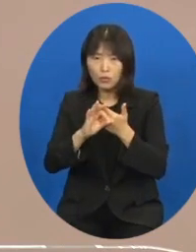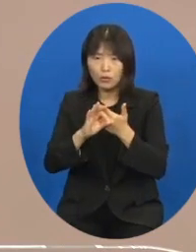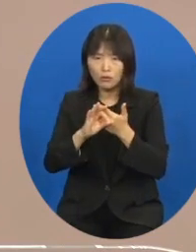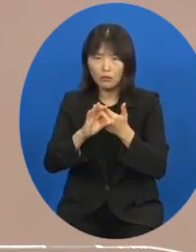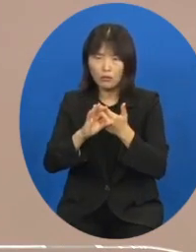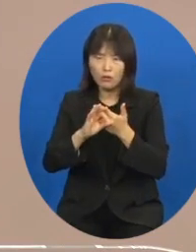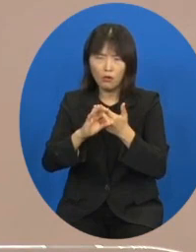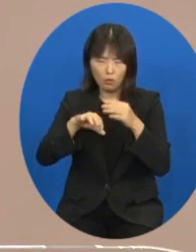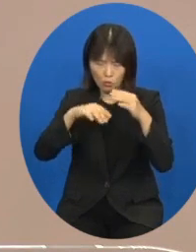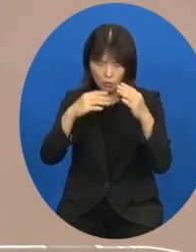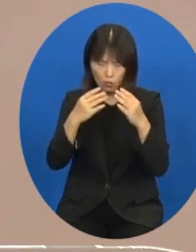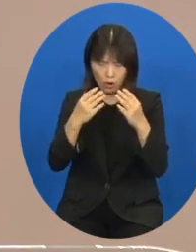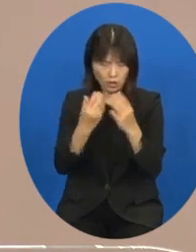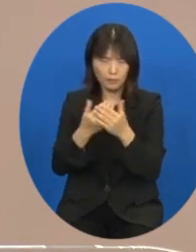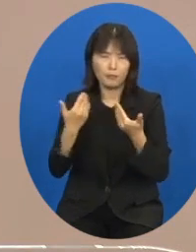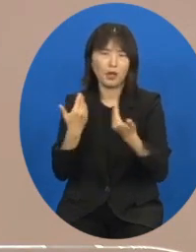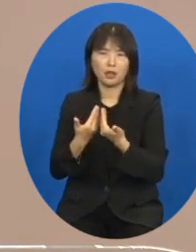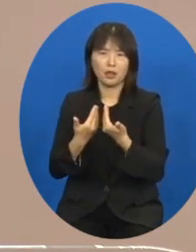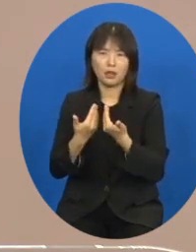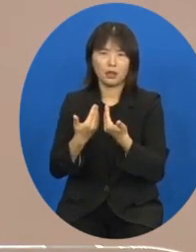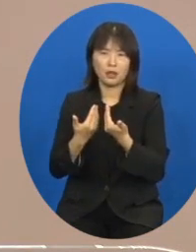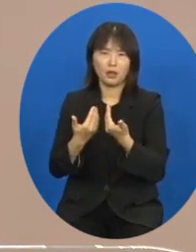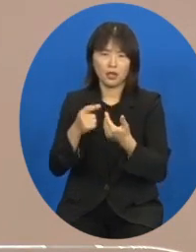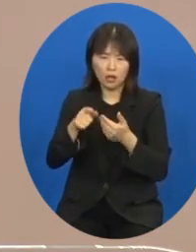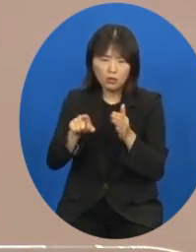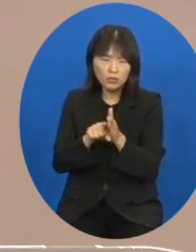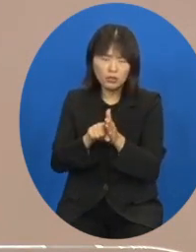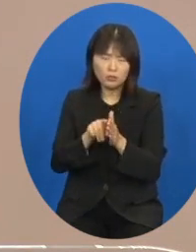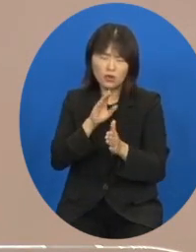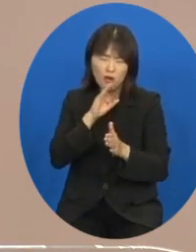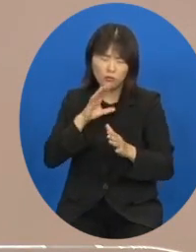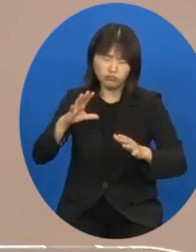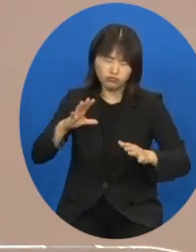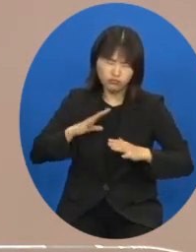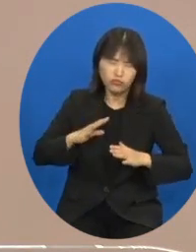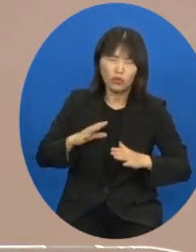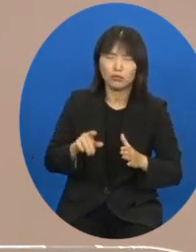완전히 반대예요. 이런 믿음이 두려운 거예요.